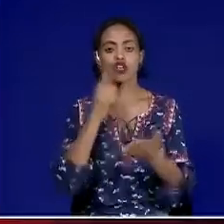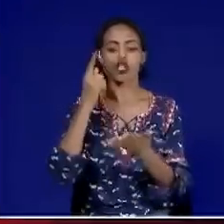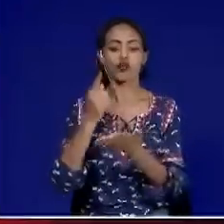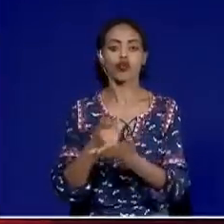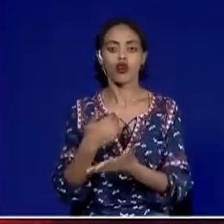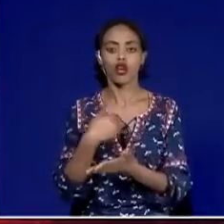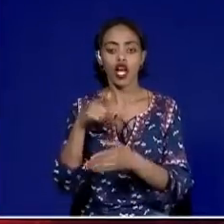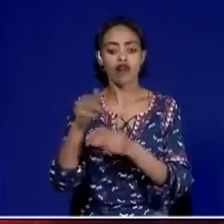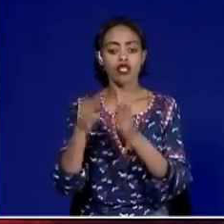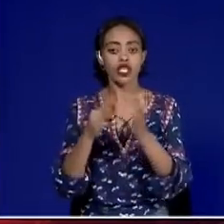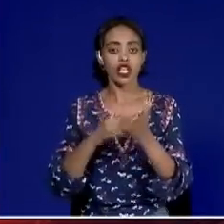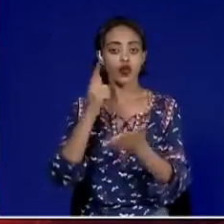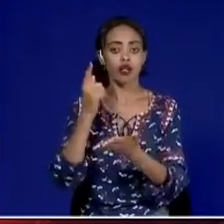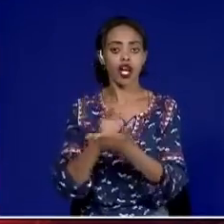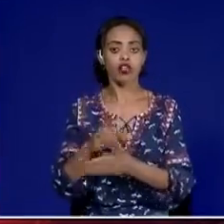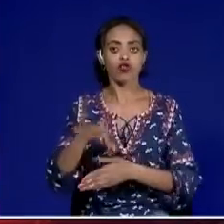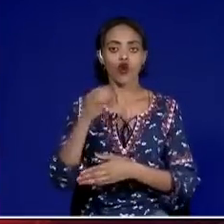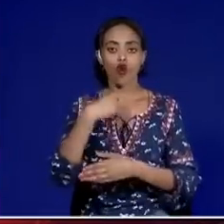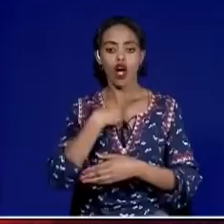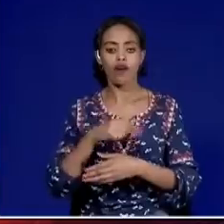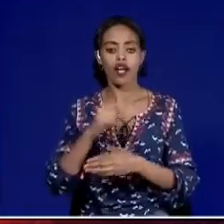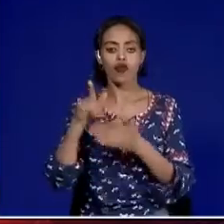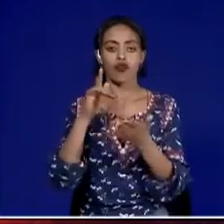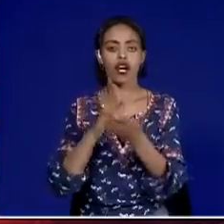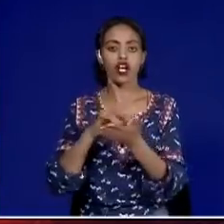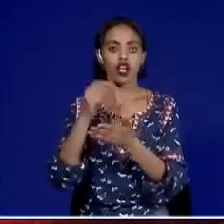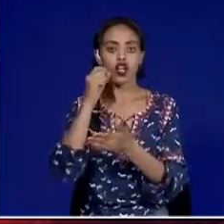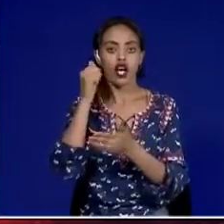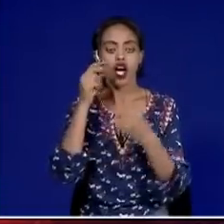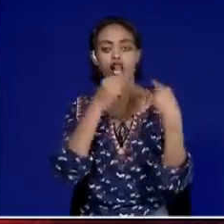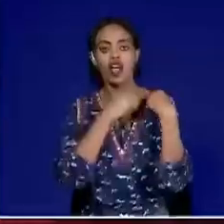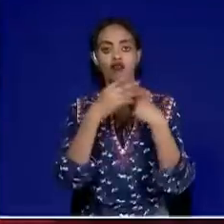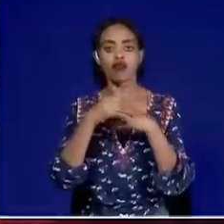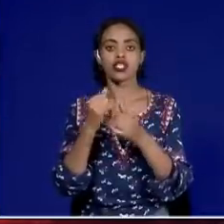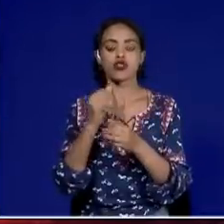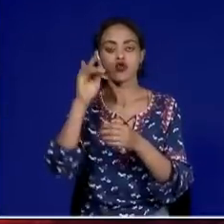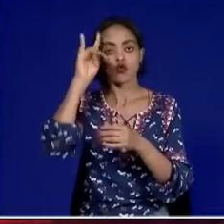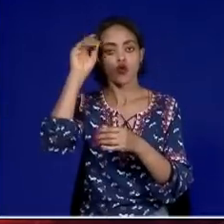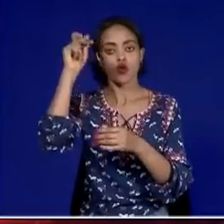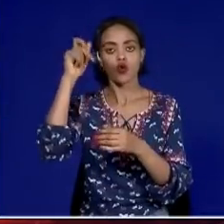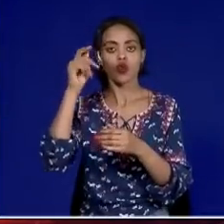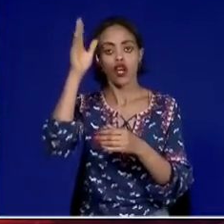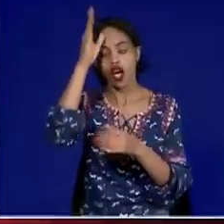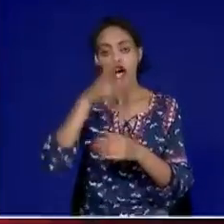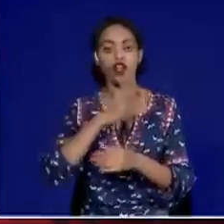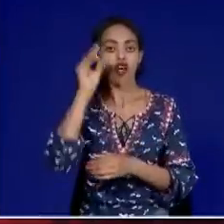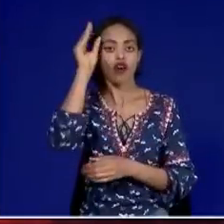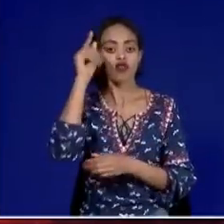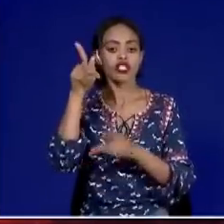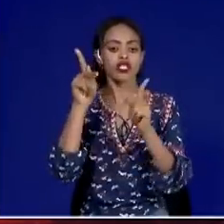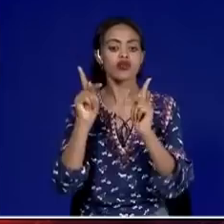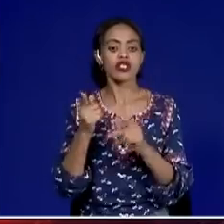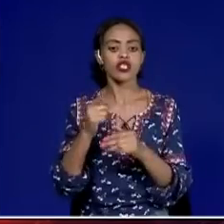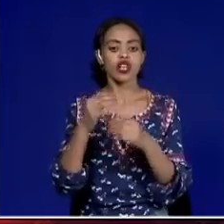تمرقلو ابت سنه سرعت من رقاز سرخابو ابال ماخلاي كوميتي هوحاتن حلافي بيت صحفته هوحات زوبا دوبن ايت هافت كيروس حزب تاوردا